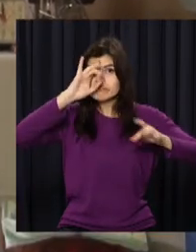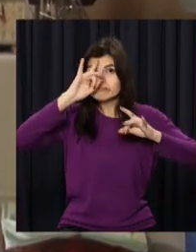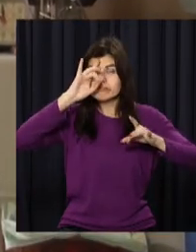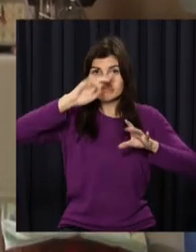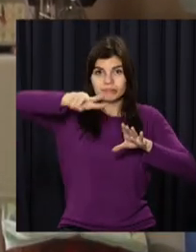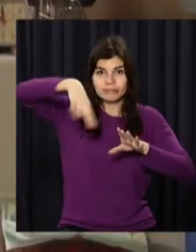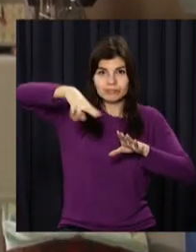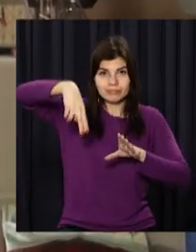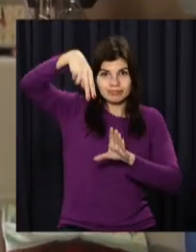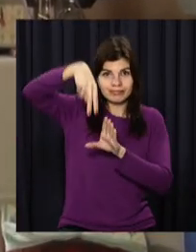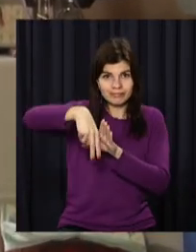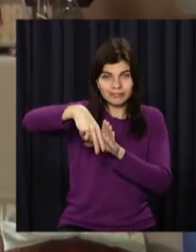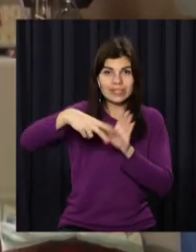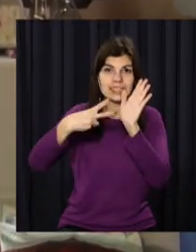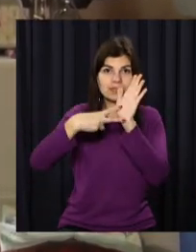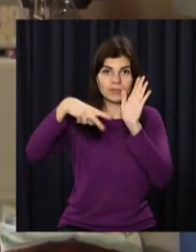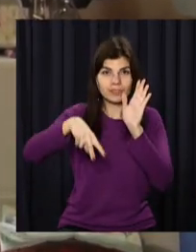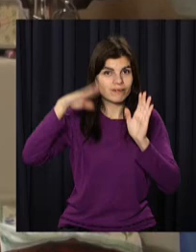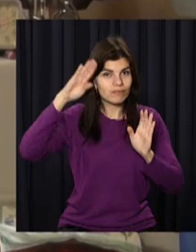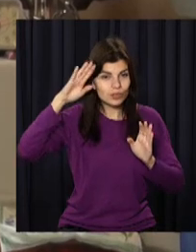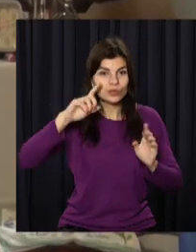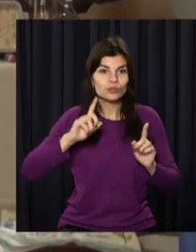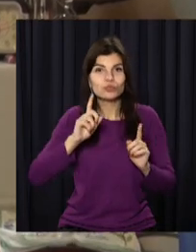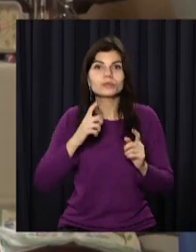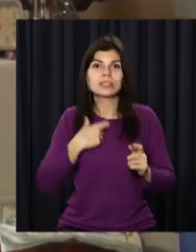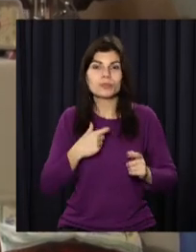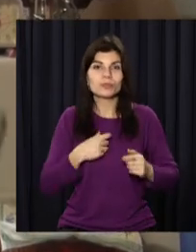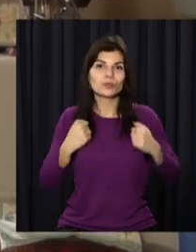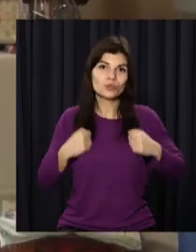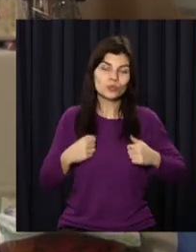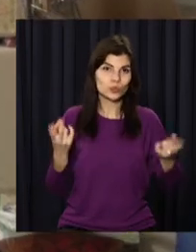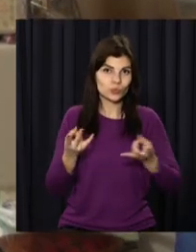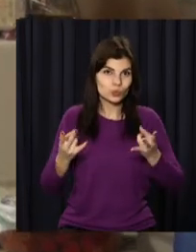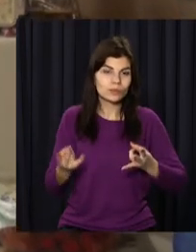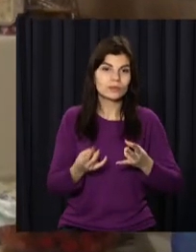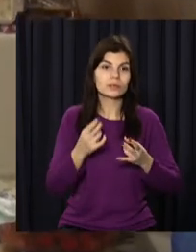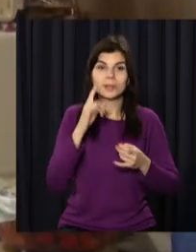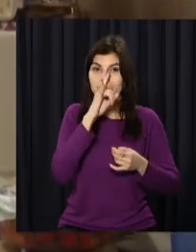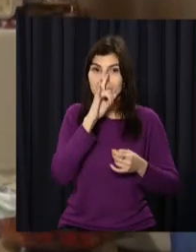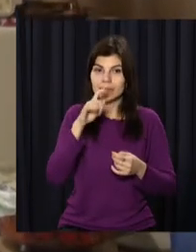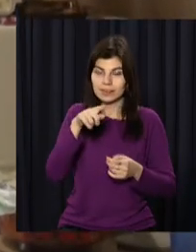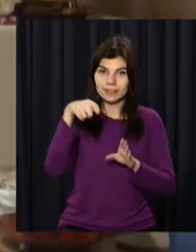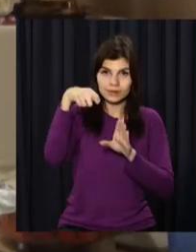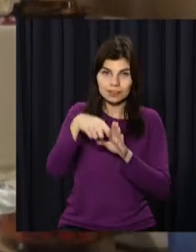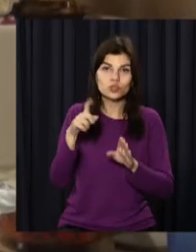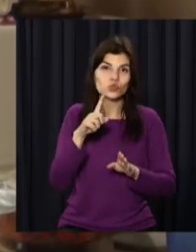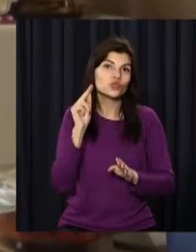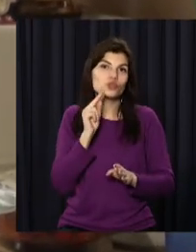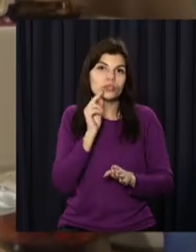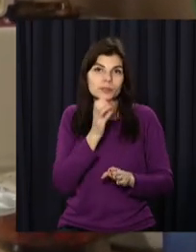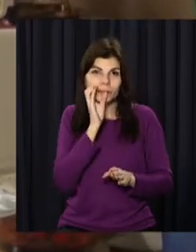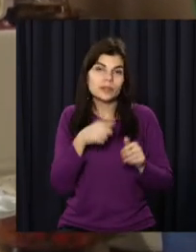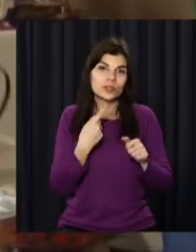воды в кастрюле 7-литровой, для того, чтобы привести себя в порядок. маленький для того, чтобы попить чай